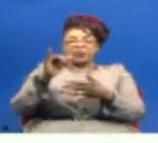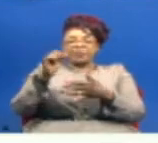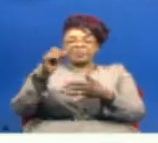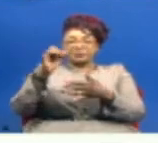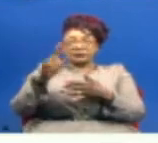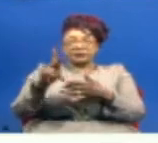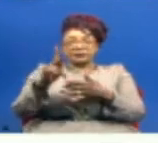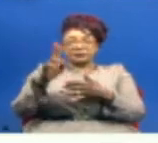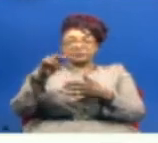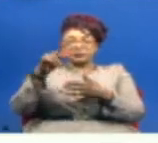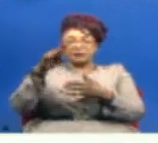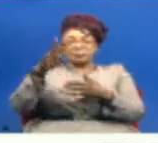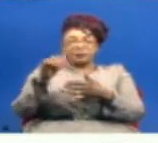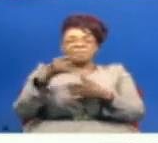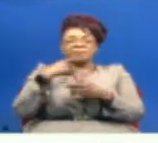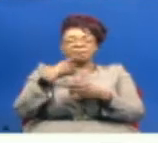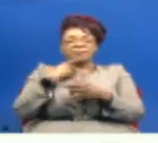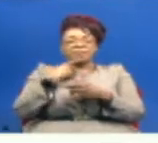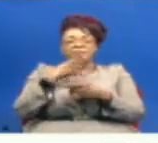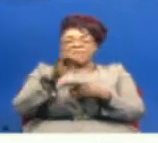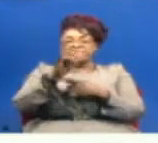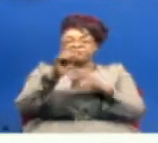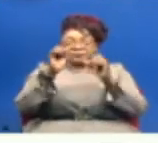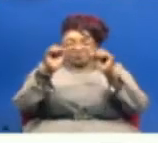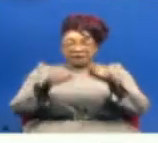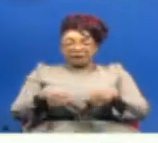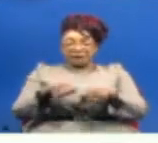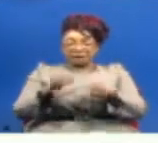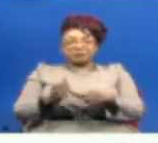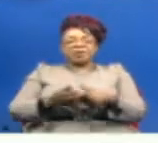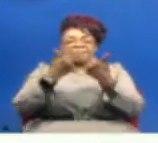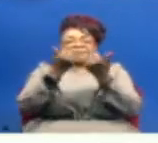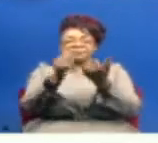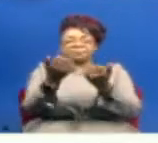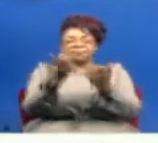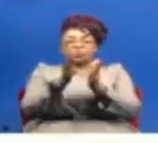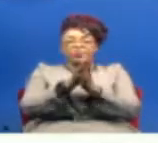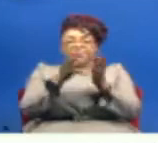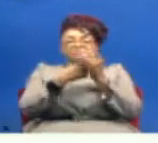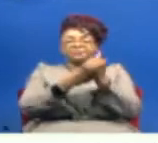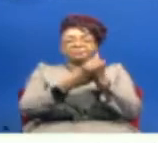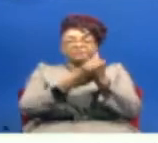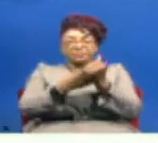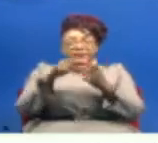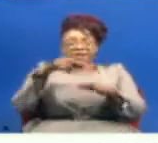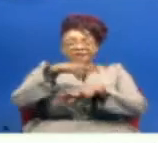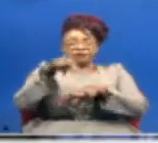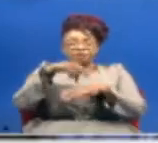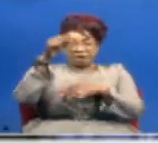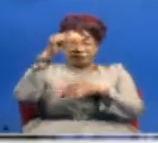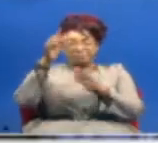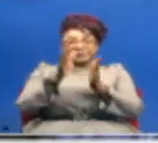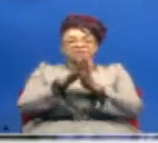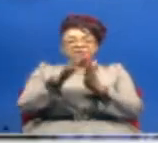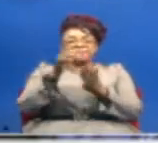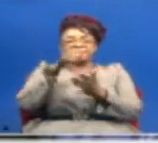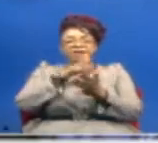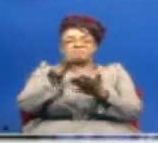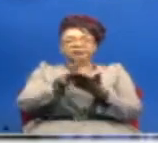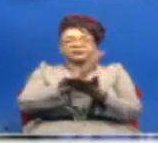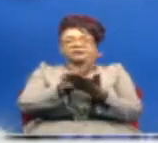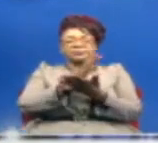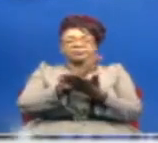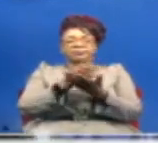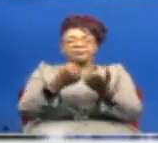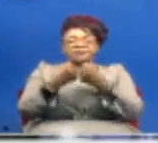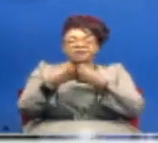tishio la usalama nchini linaweza tu kufanikishwa kwa ushirikiano wa serikali kuu na sekta ya kibinafsi. Challenge ambayo